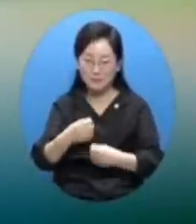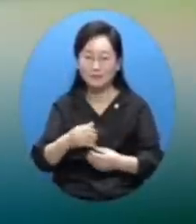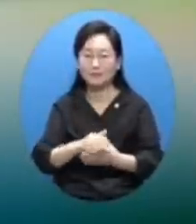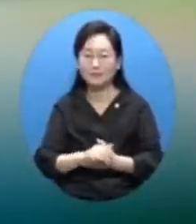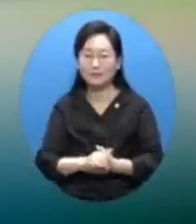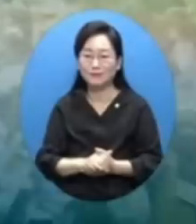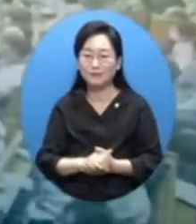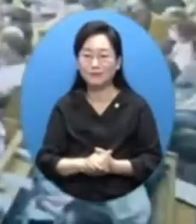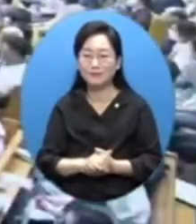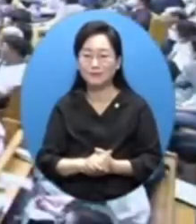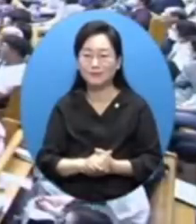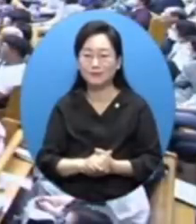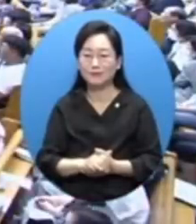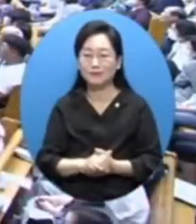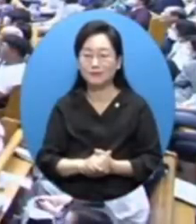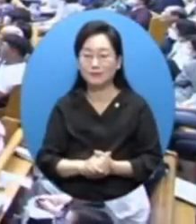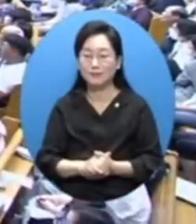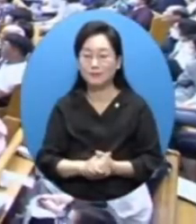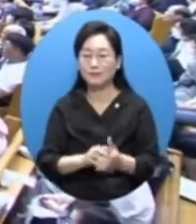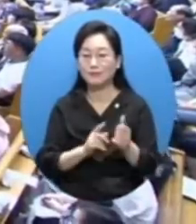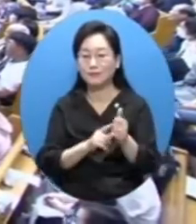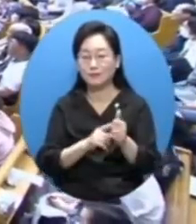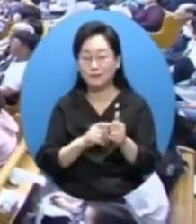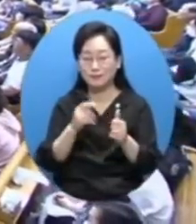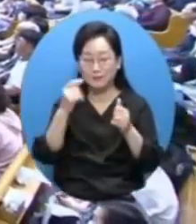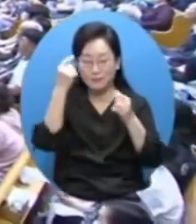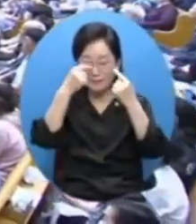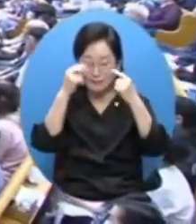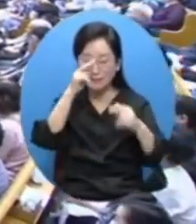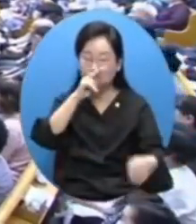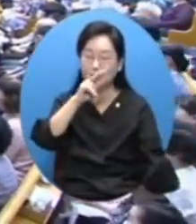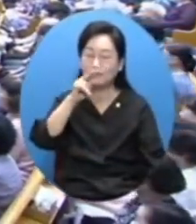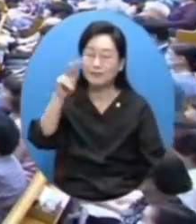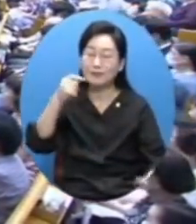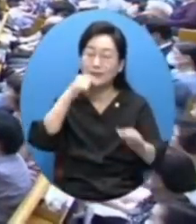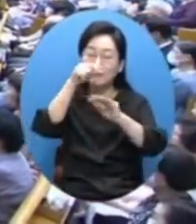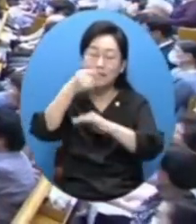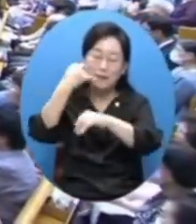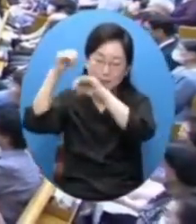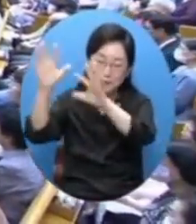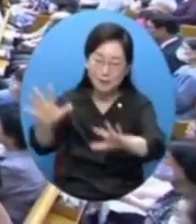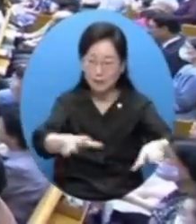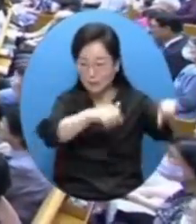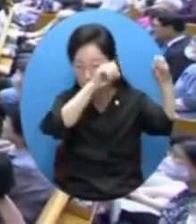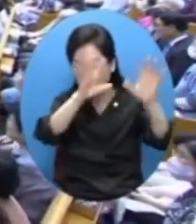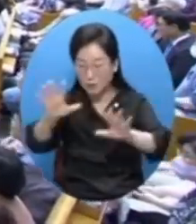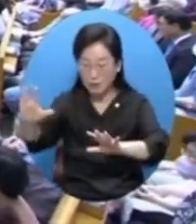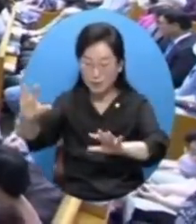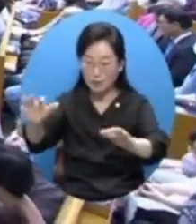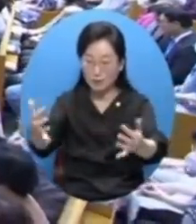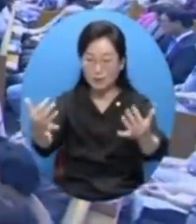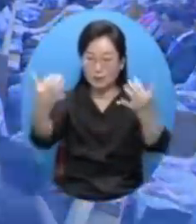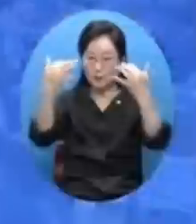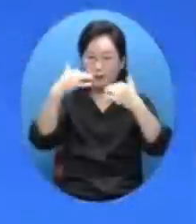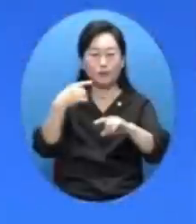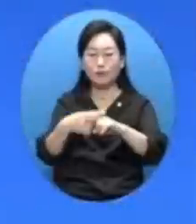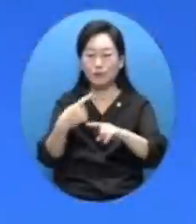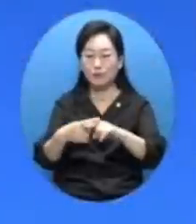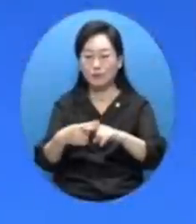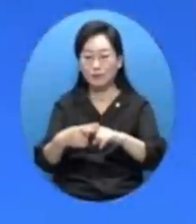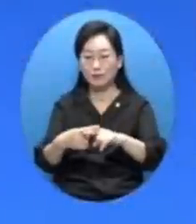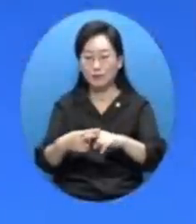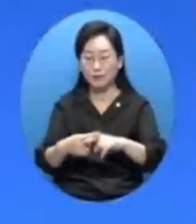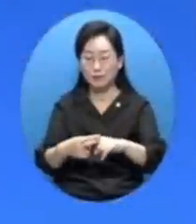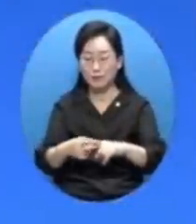평안해 그가 눈을 들어 밖에 파도를 멈춰 들어오면서